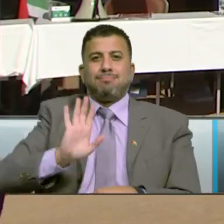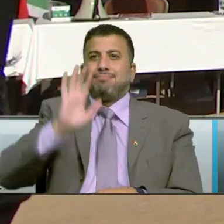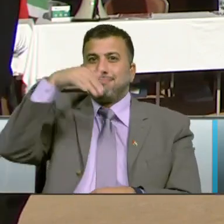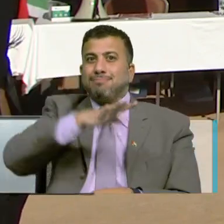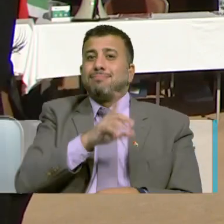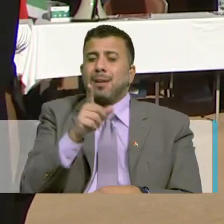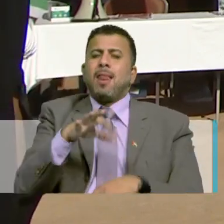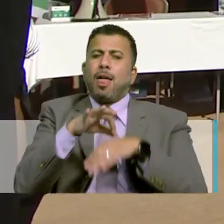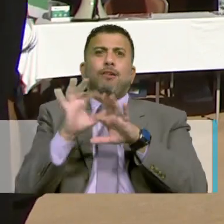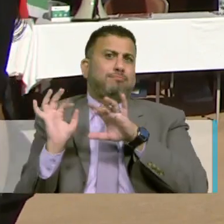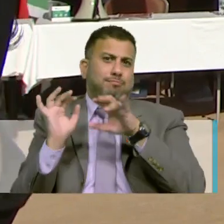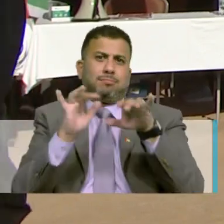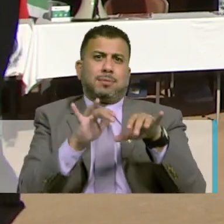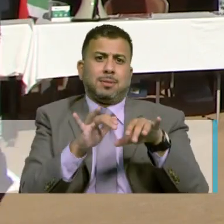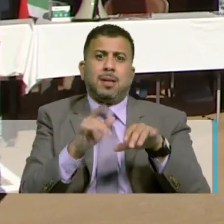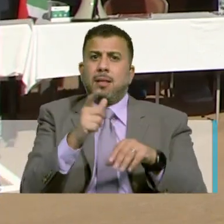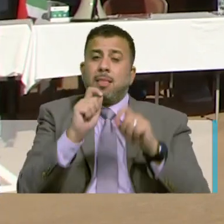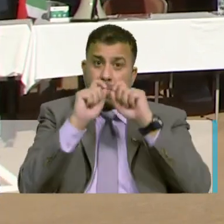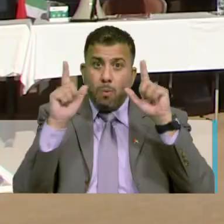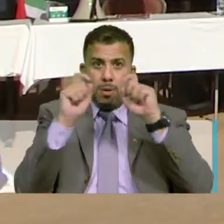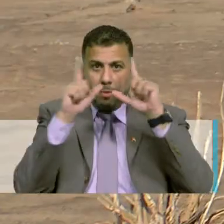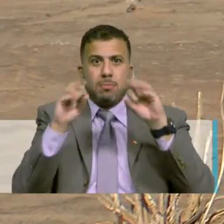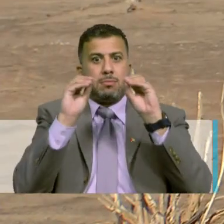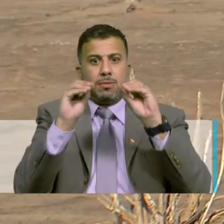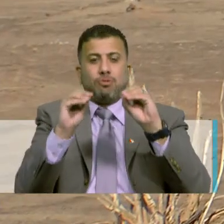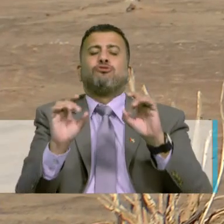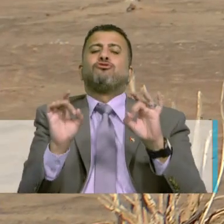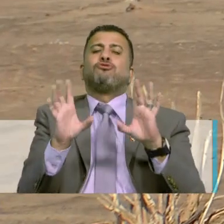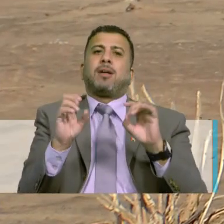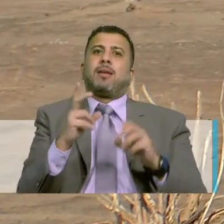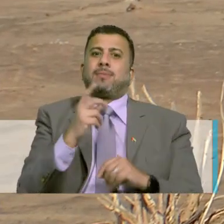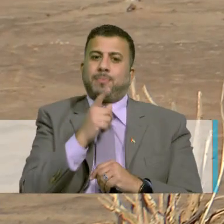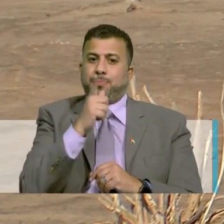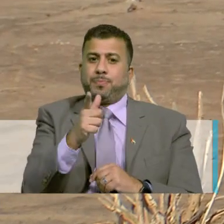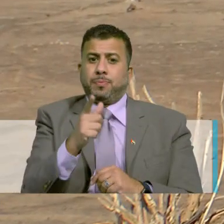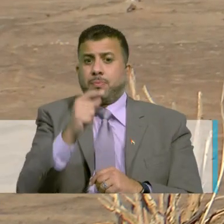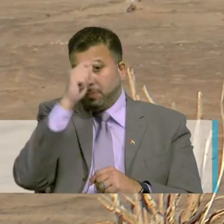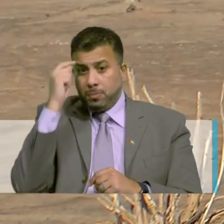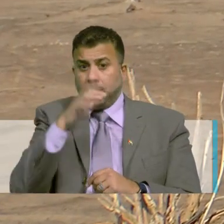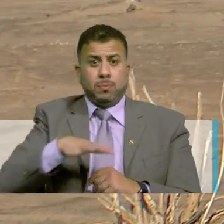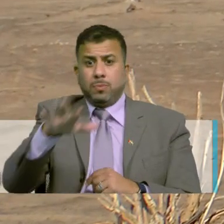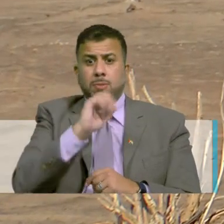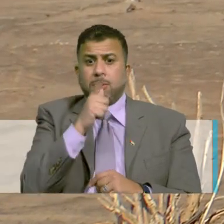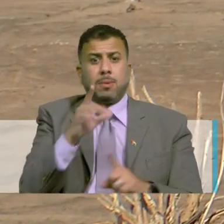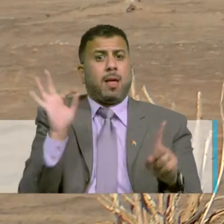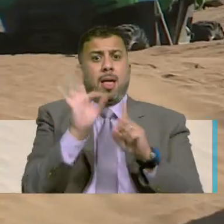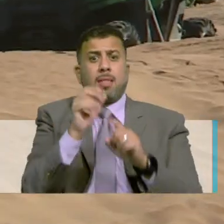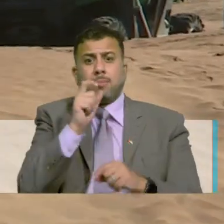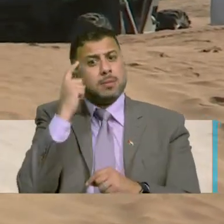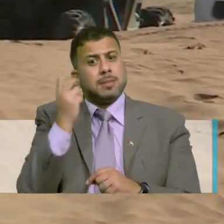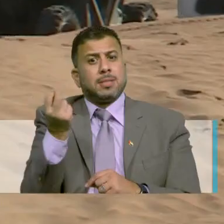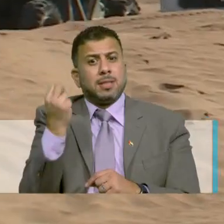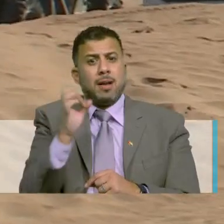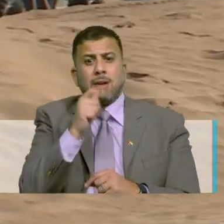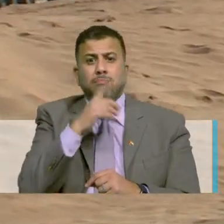الجميلة يكون هاي حملة توعوية للناس بس إن شاء الله. الحملة في مضمونها تهدف لتثقيف